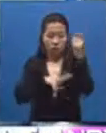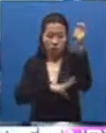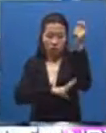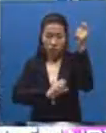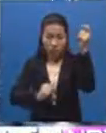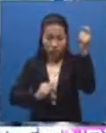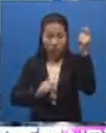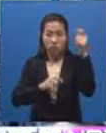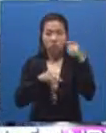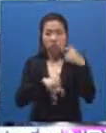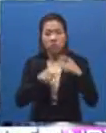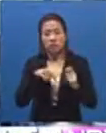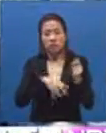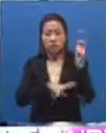สะเดาจังหวัดสงขลาด้วย